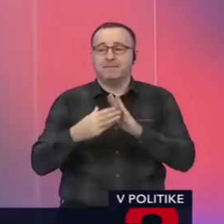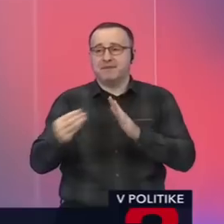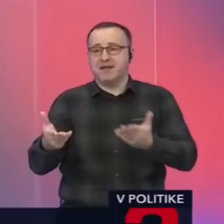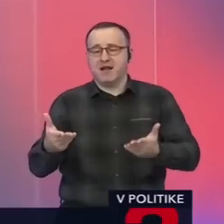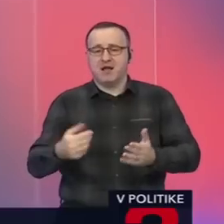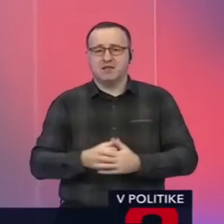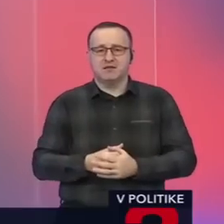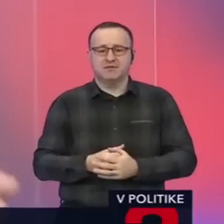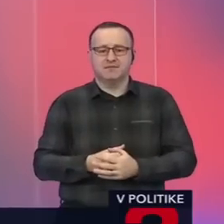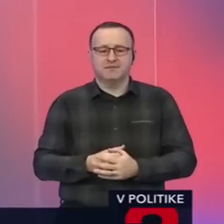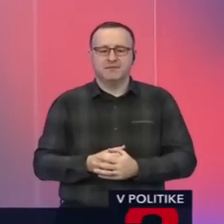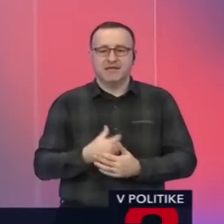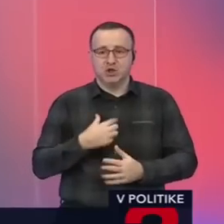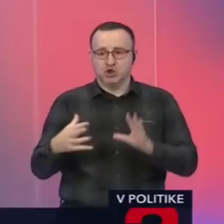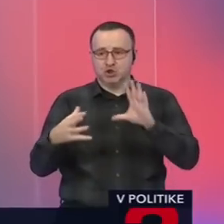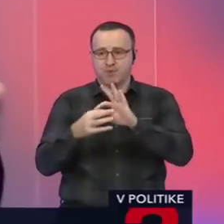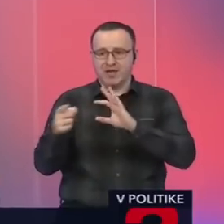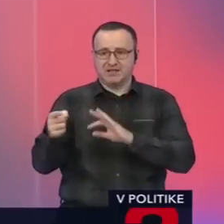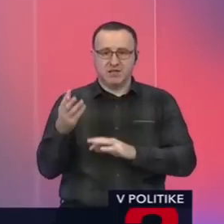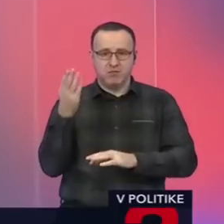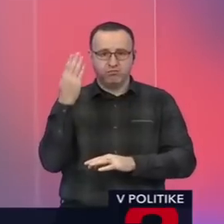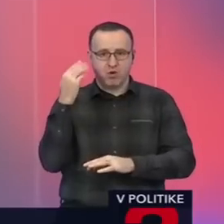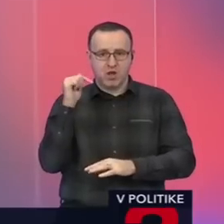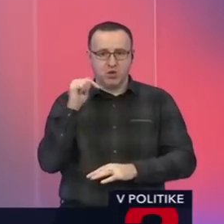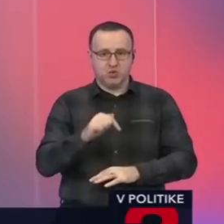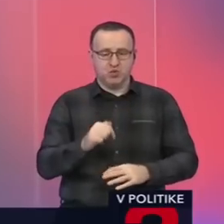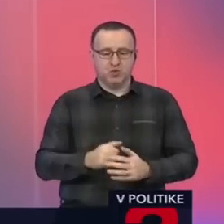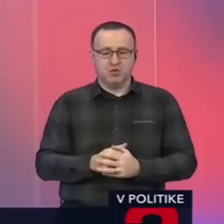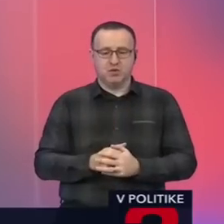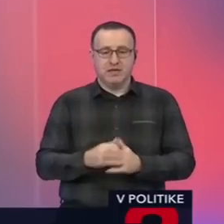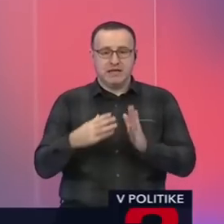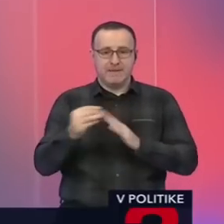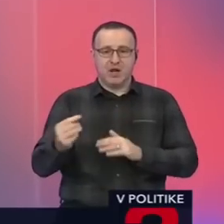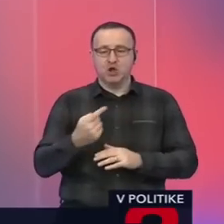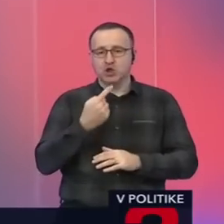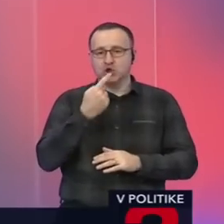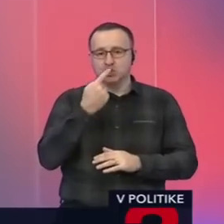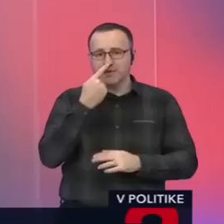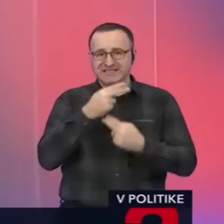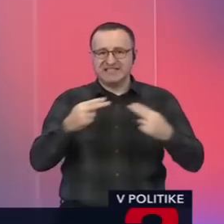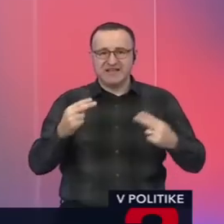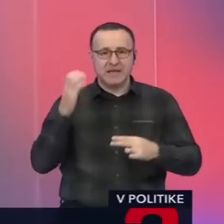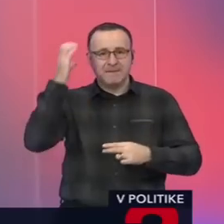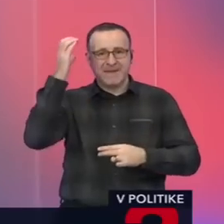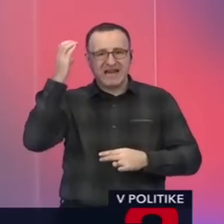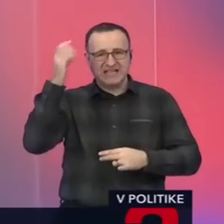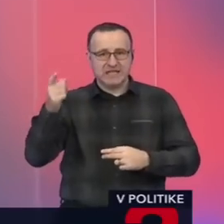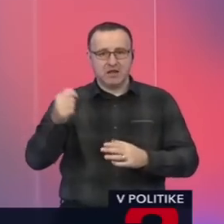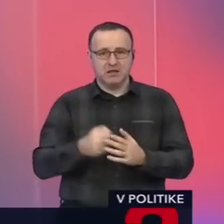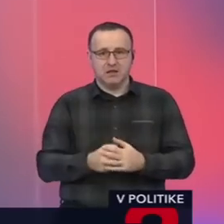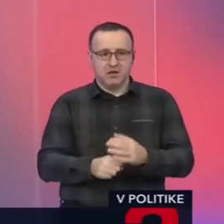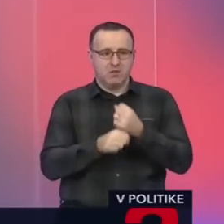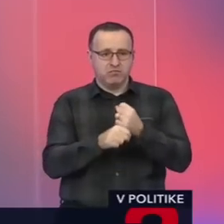povedali, ja neviem, tí spojenci, ktorí tu boli, alebo aj napríklad aj sovietskí partizáni, ktorí chodili bojovať